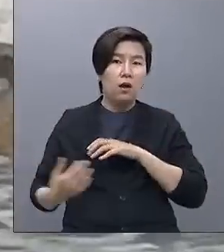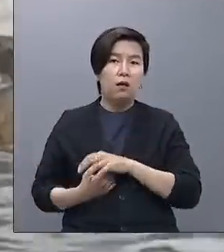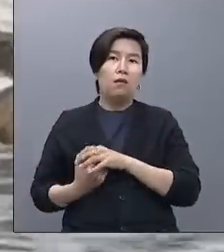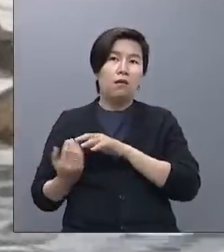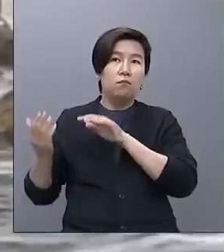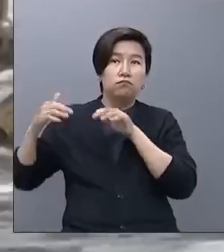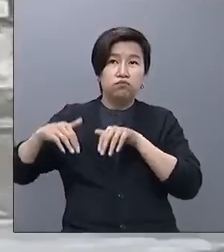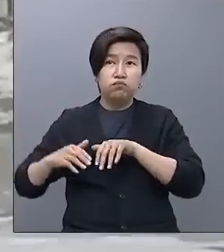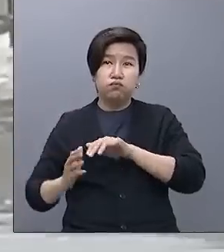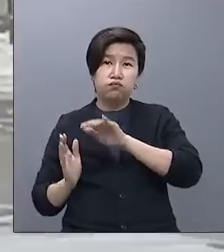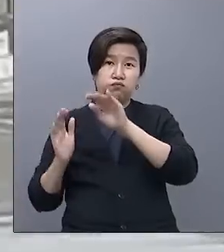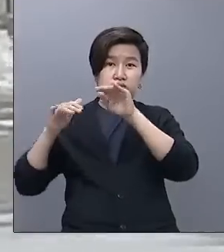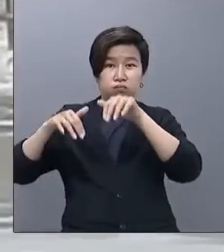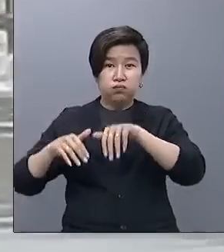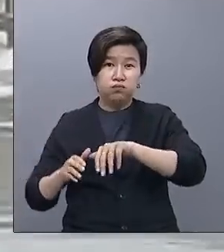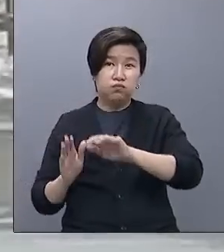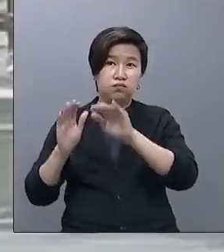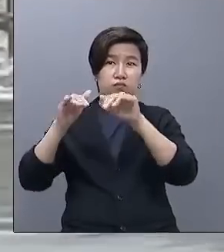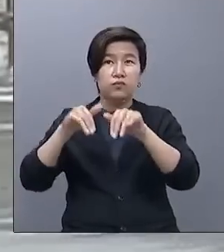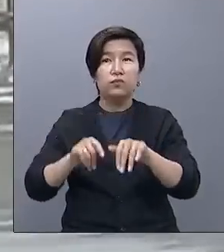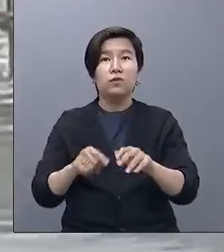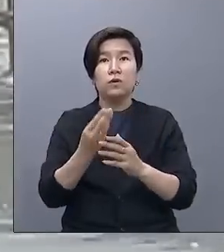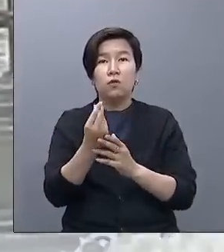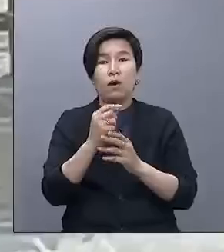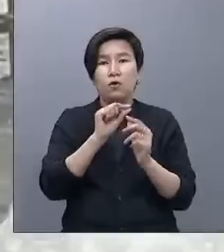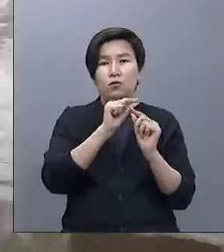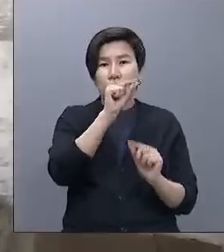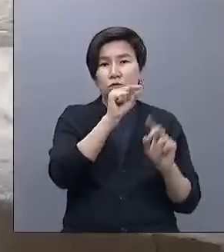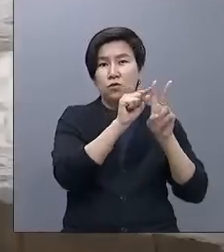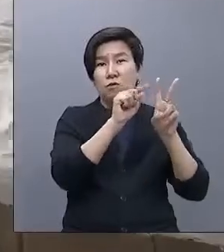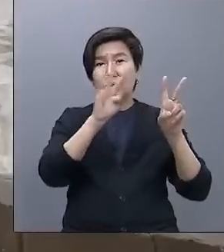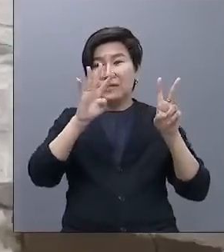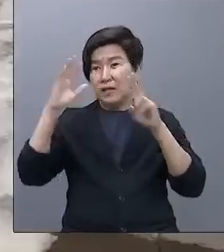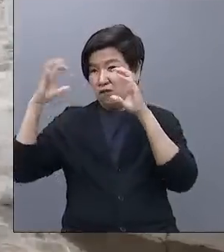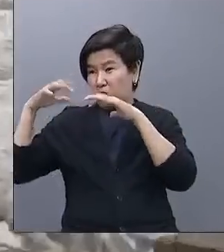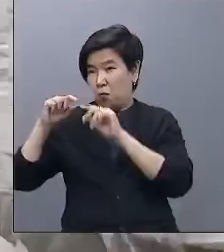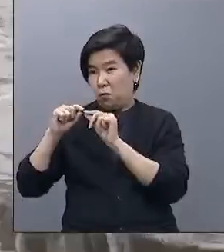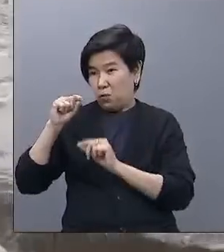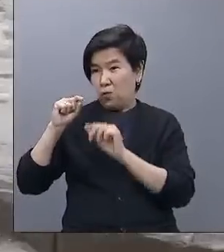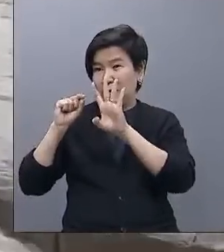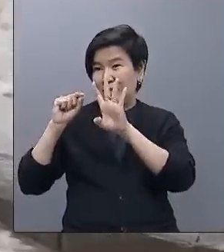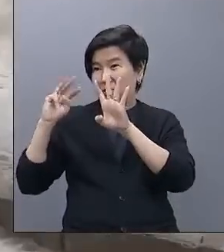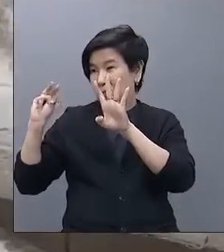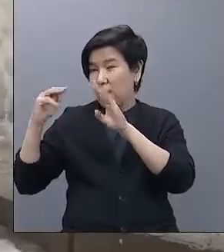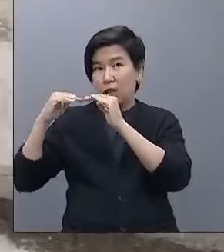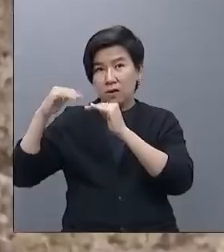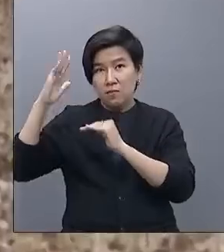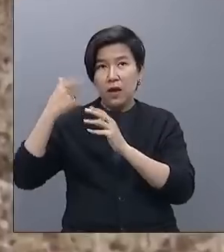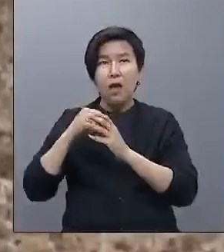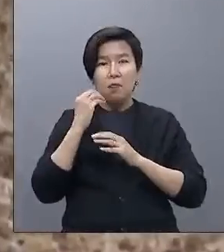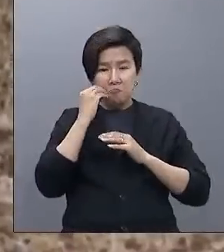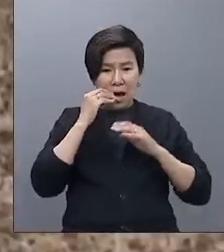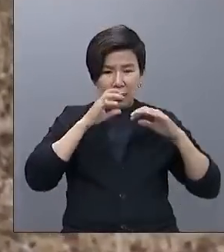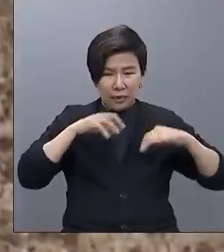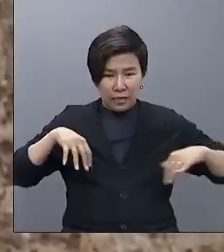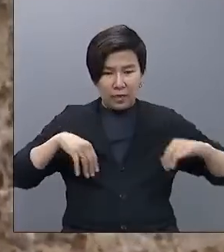นล่างคลื่นนั้นจะสูงอยู่ที่ประมาณ 2-4 เมตรจุดที่มีฝนฟ้าคะนองคลื่นสูงมากกว่า4เมตรค่ะผู้ที่อาศัยอยู่ตามชายฝั่งอ่าวไทยนะ